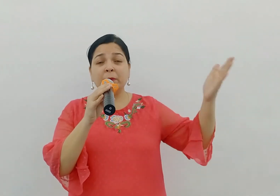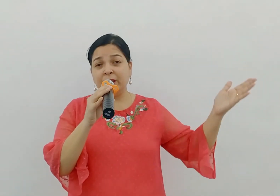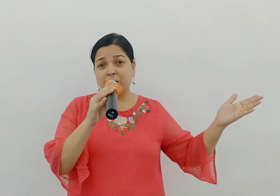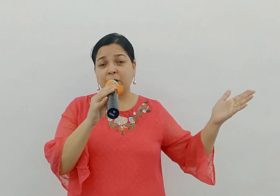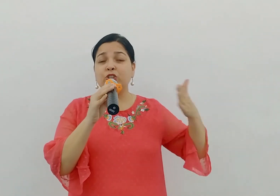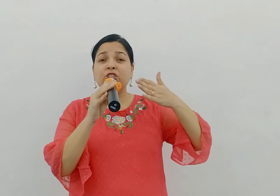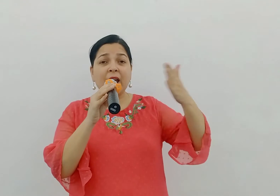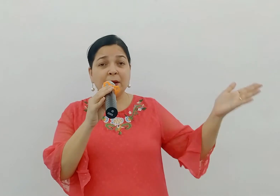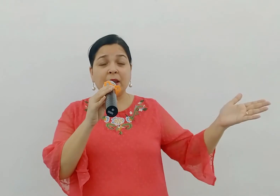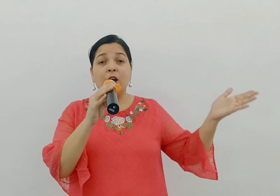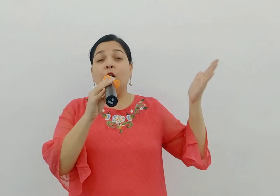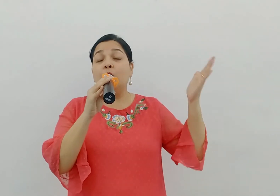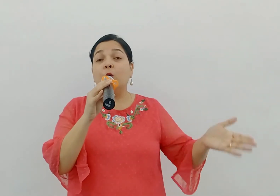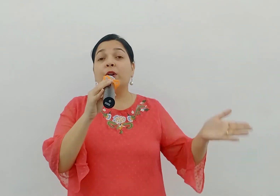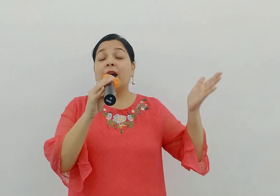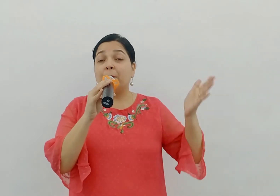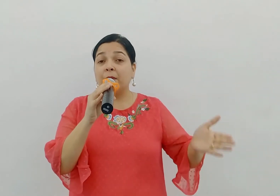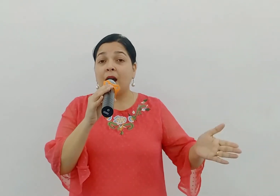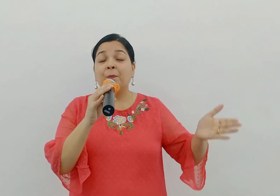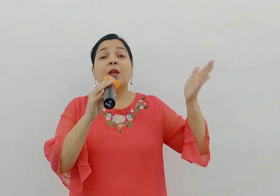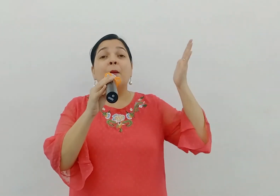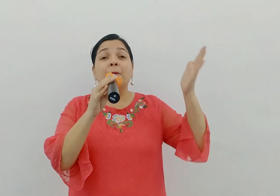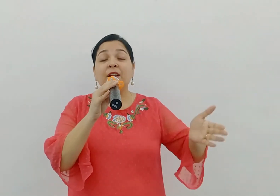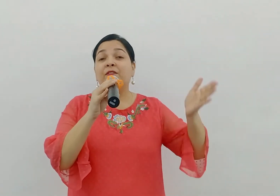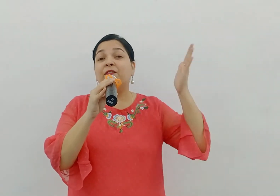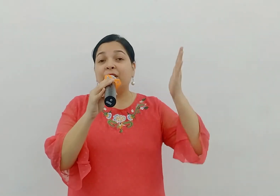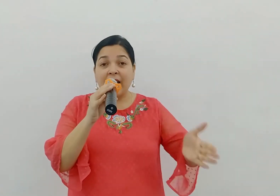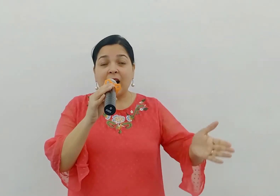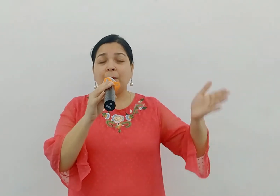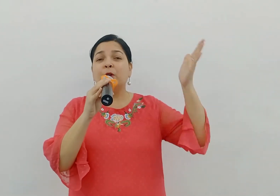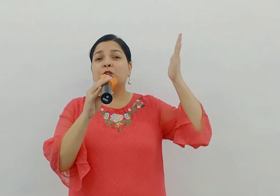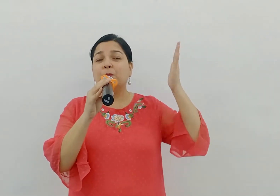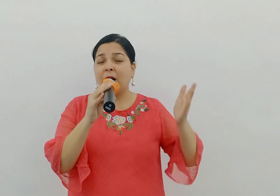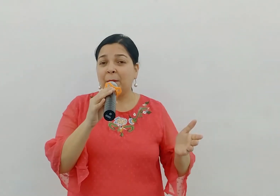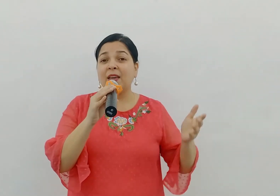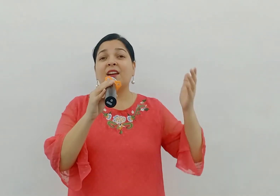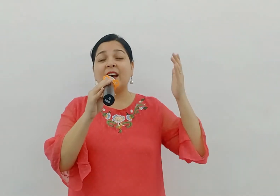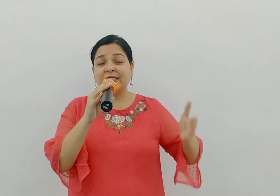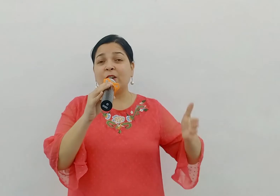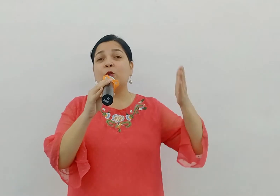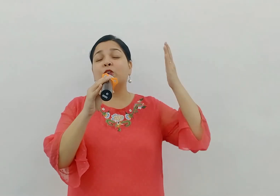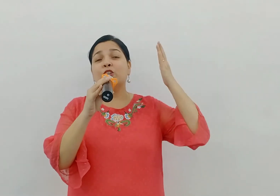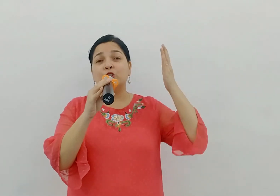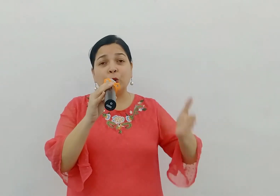लोगों के बीच में, उस शहर में लोगों ने अपना मन फिराया, अपने उस पाप के रास्ते को उन्होंने छोड़